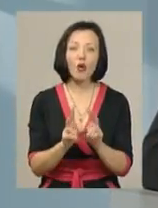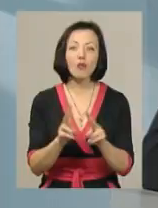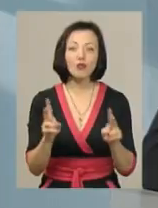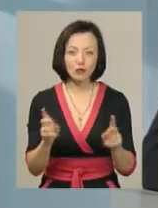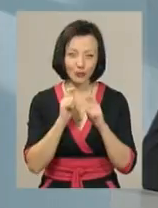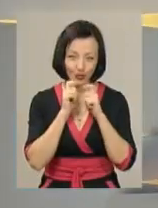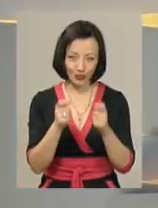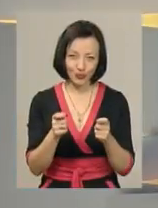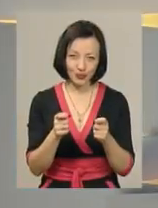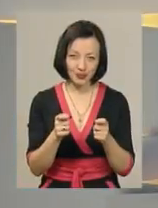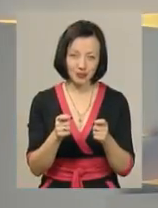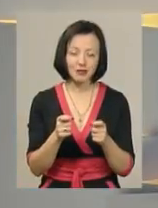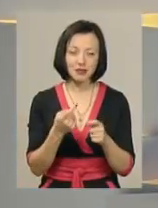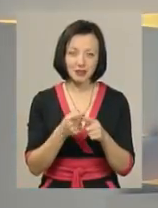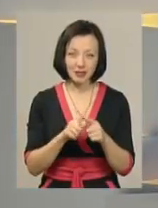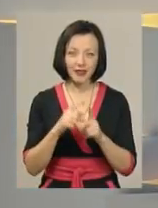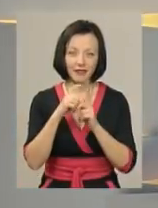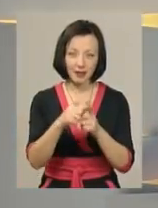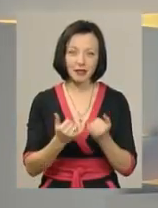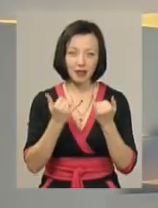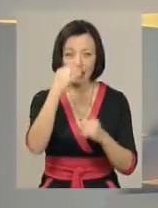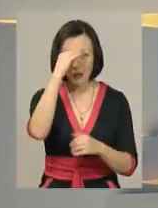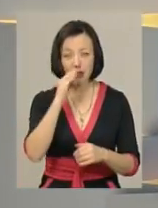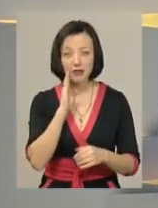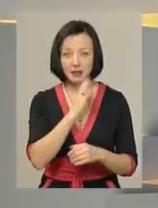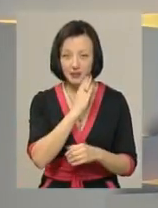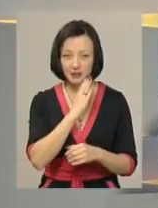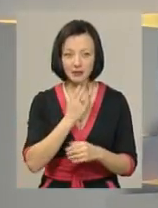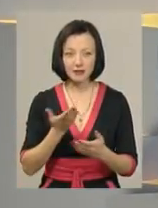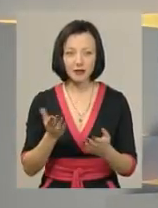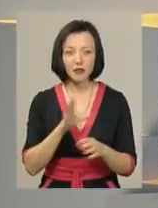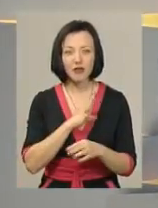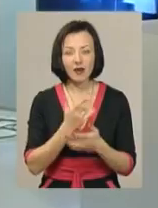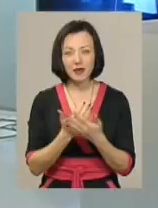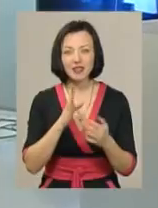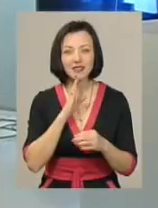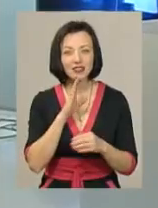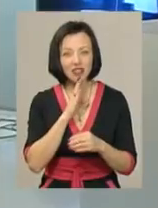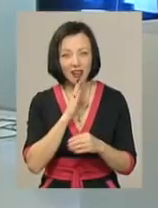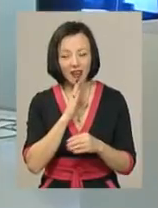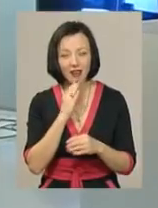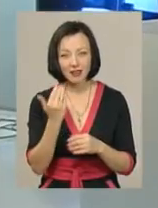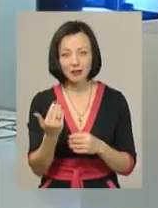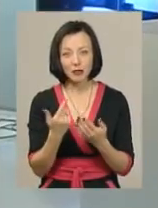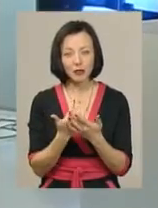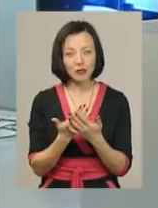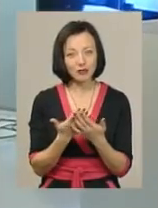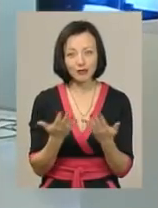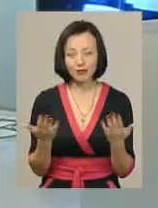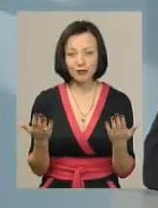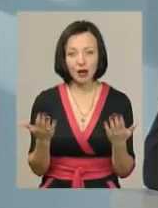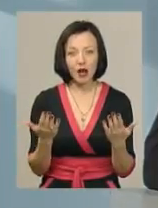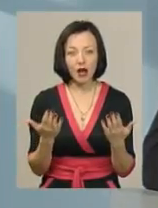це подарунок швидше за все це відповідь буде для батьків тому що дівчат по-різному буває в дівчат по-різному буває але дівчата ну